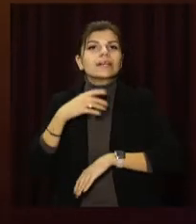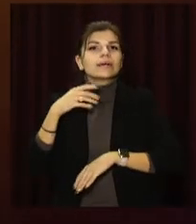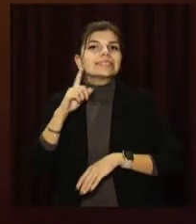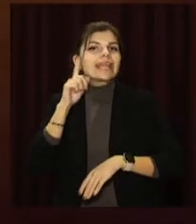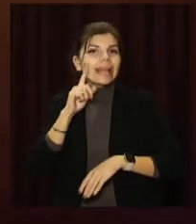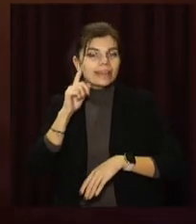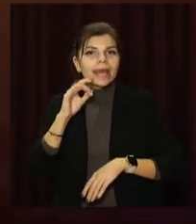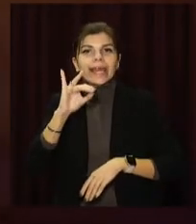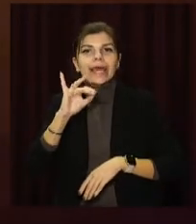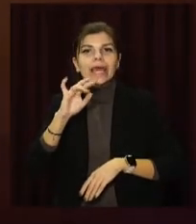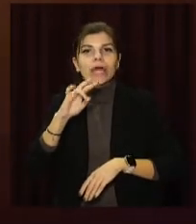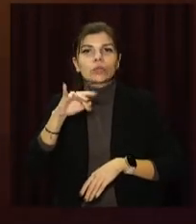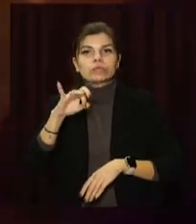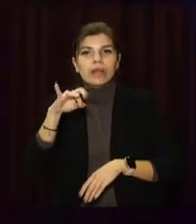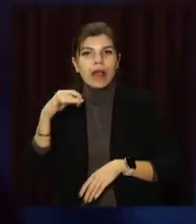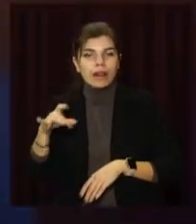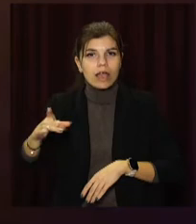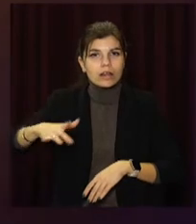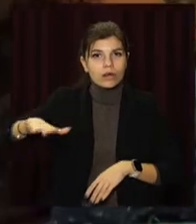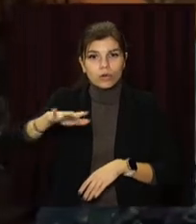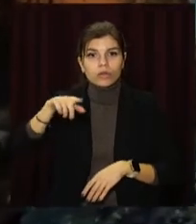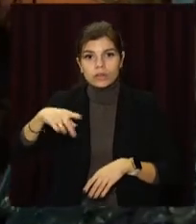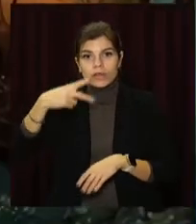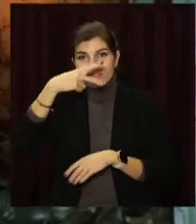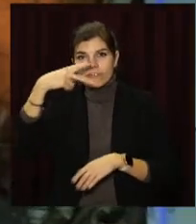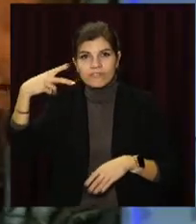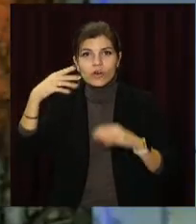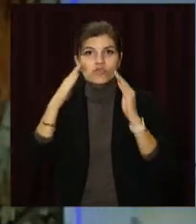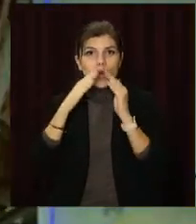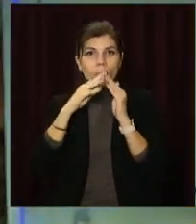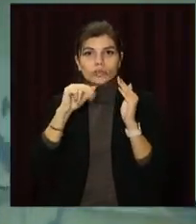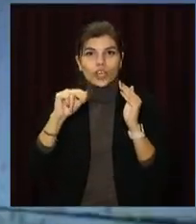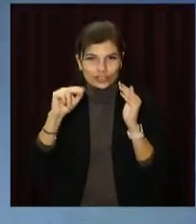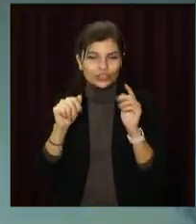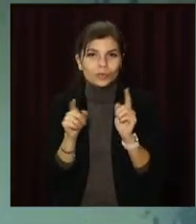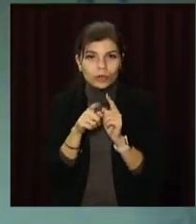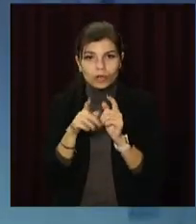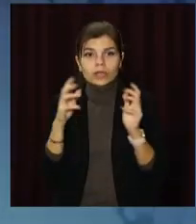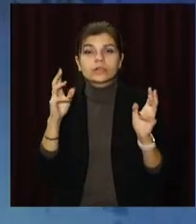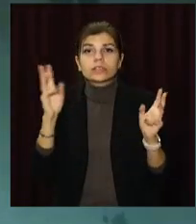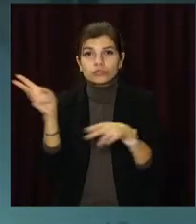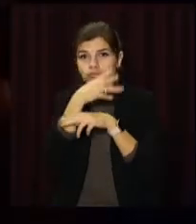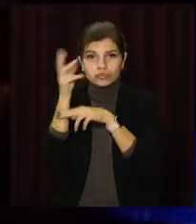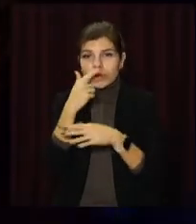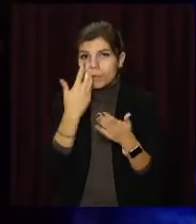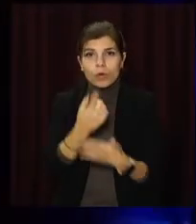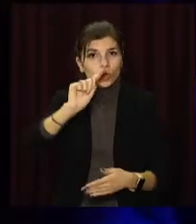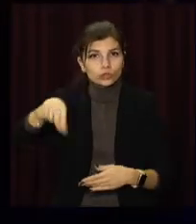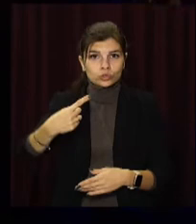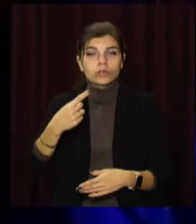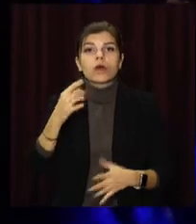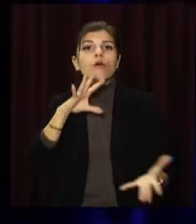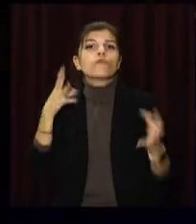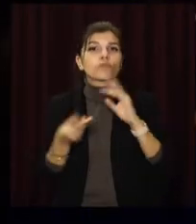району. На місці вогнеборців встановили, палає двоповерховий дачний будинок. Рятувальники боролися з вогнем більш ніж годину.